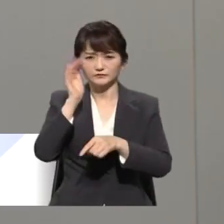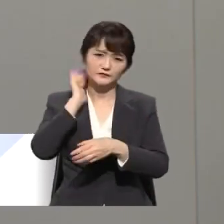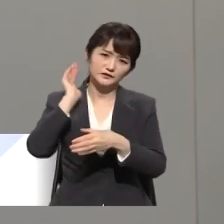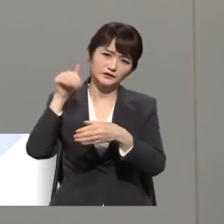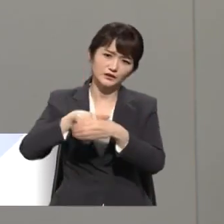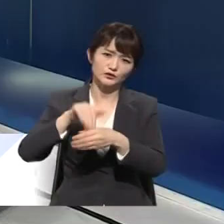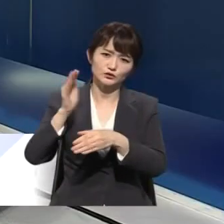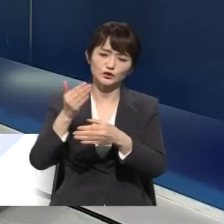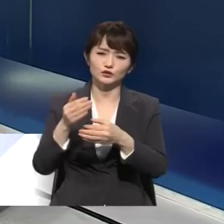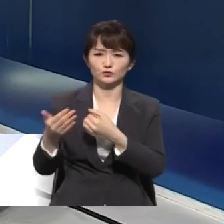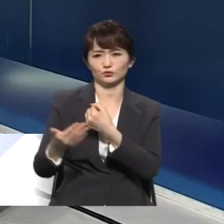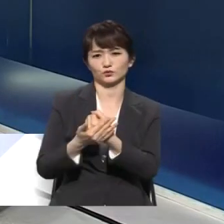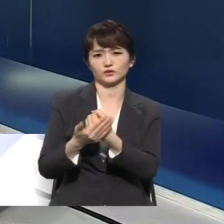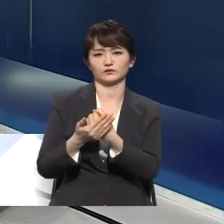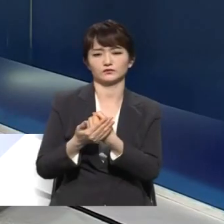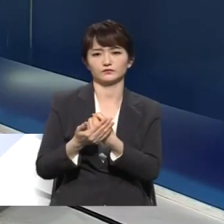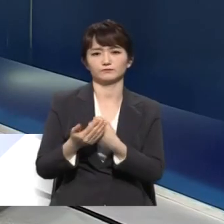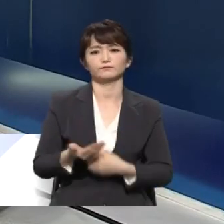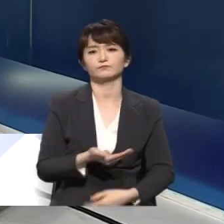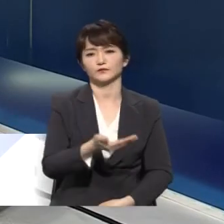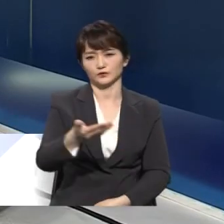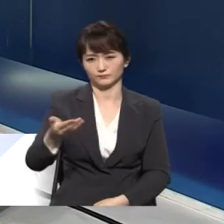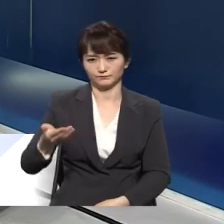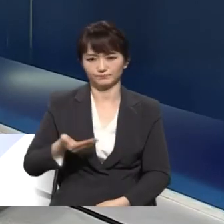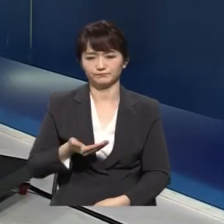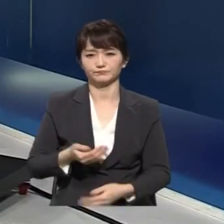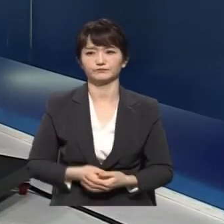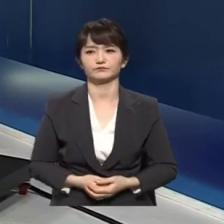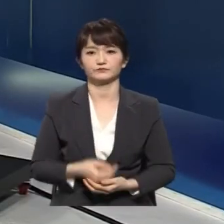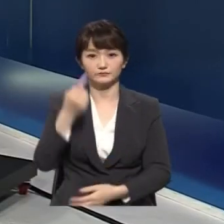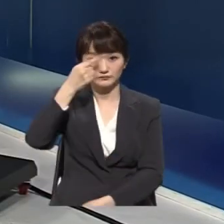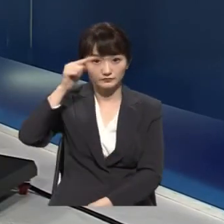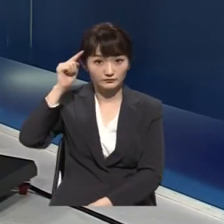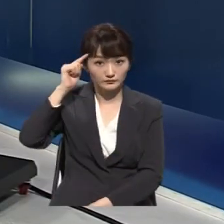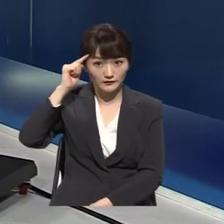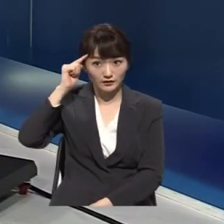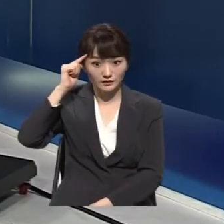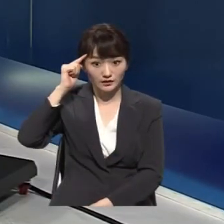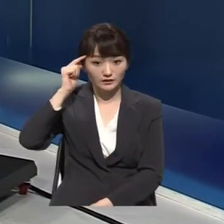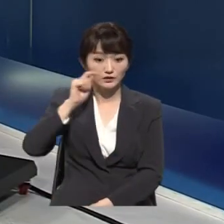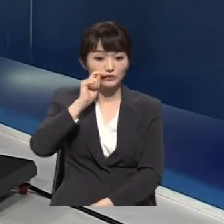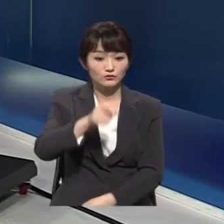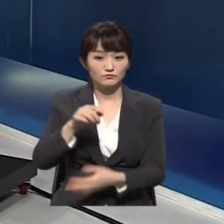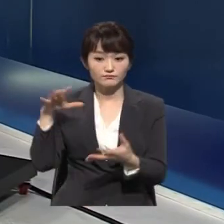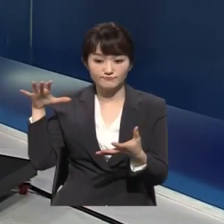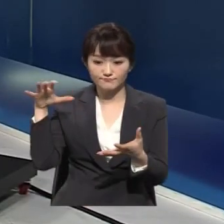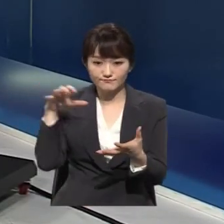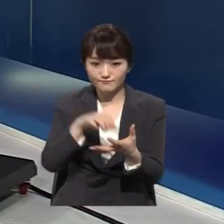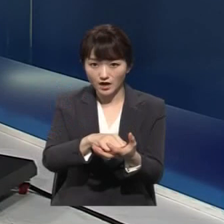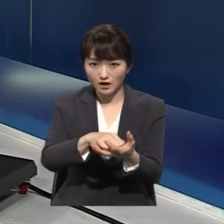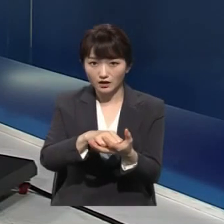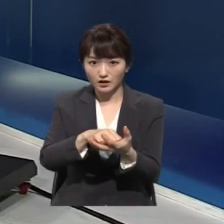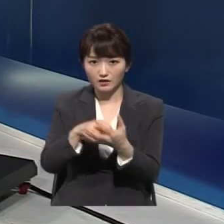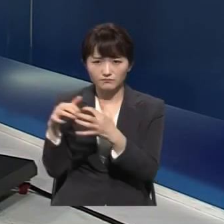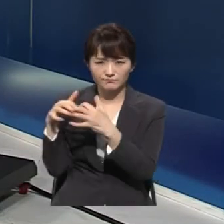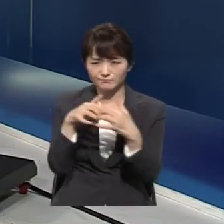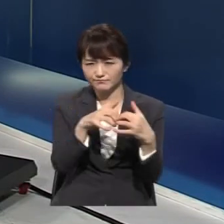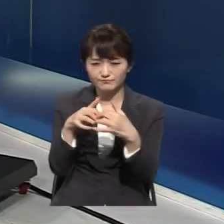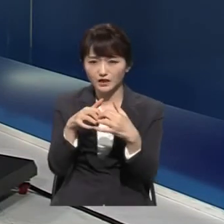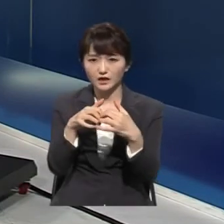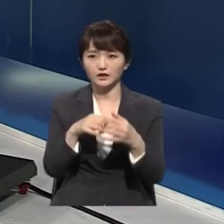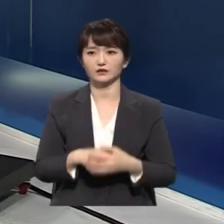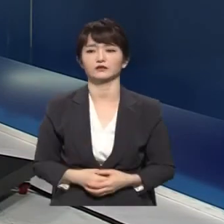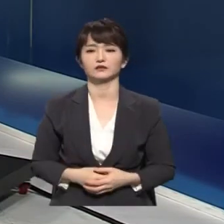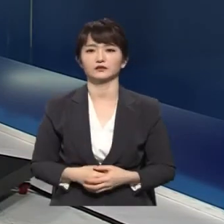주십시오 종이 하는 국민 여러분 러시아의 친구 그로우 쿨 아니라 있어 전쟁이 시작됐습니다 저는